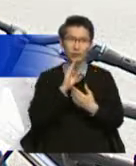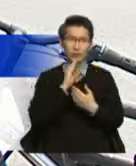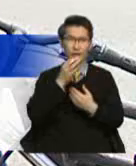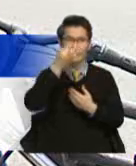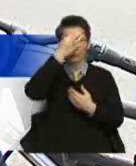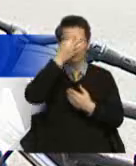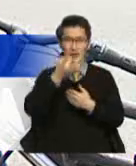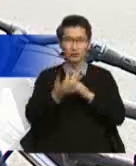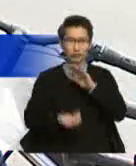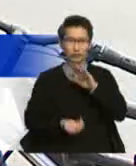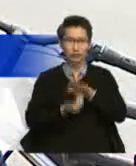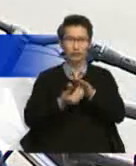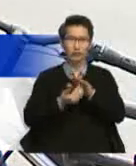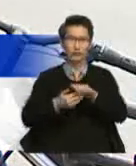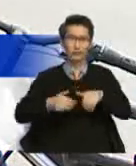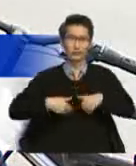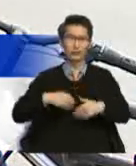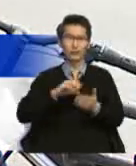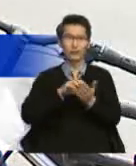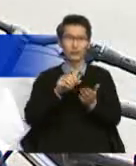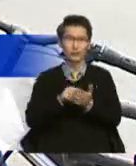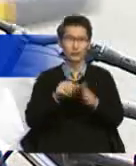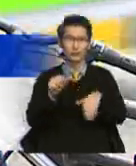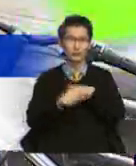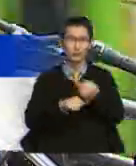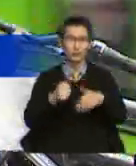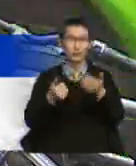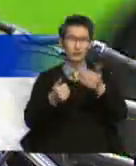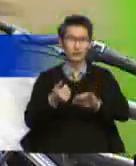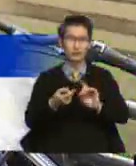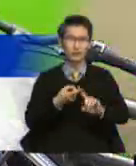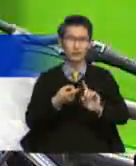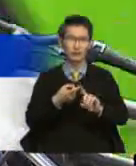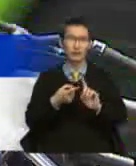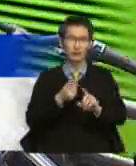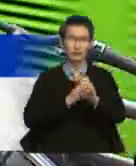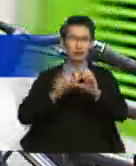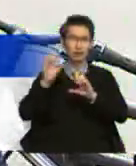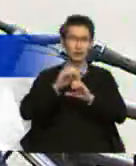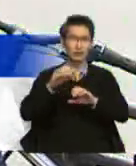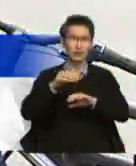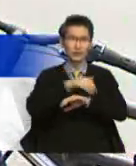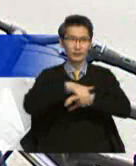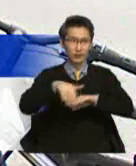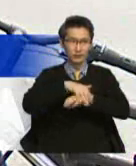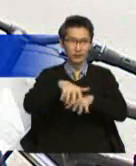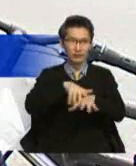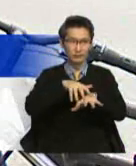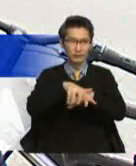고도의 기술이 필요한 상황인 만큼 이거에 대한 추가적인 설계와